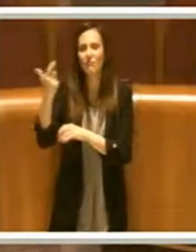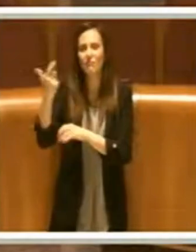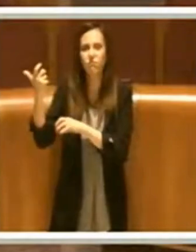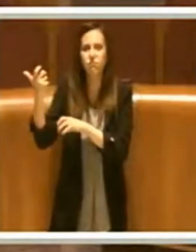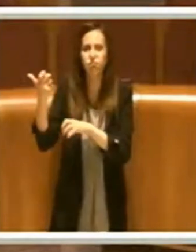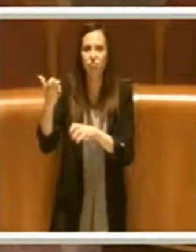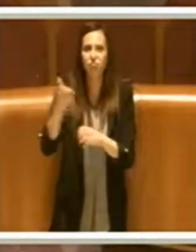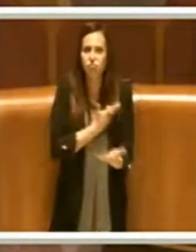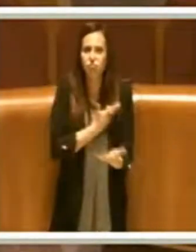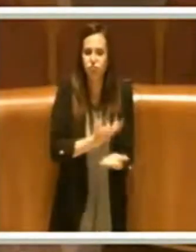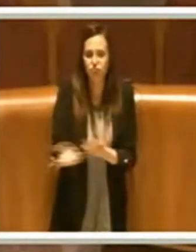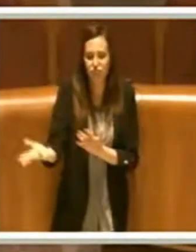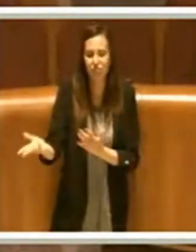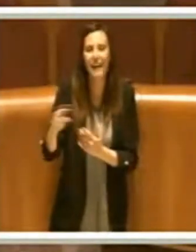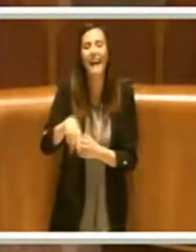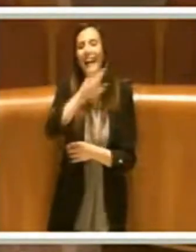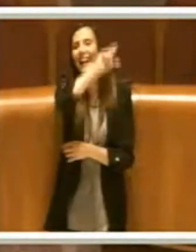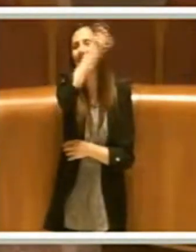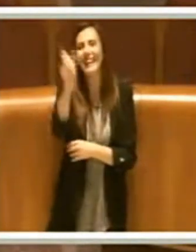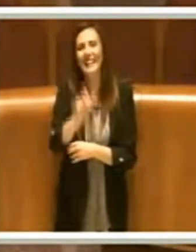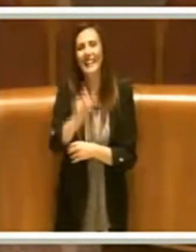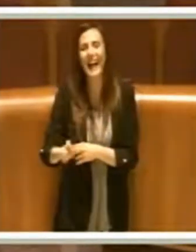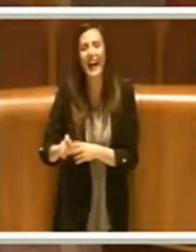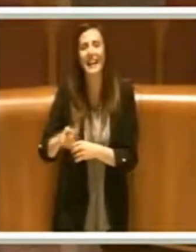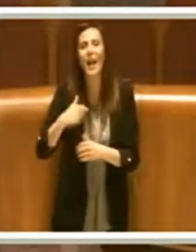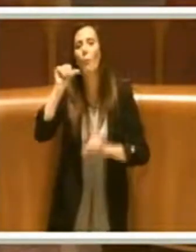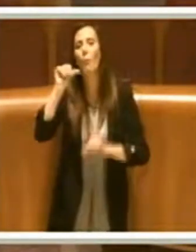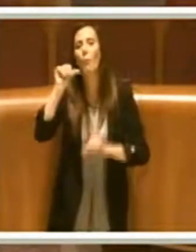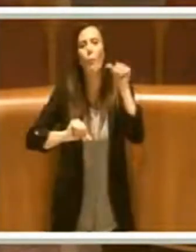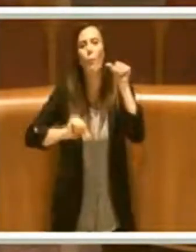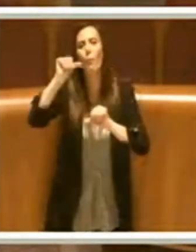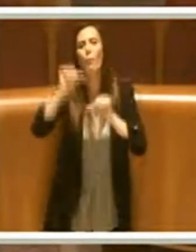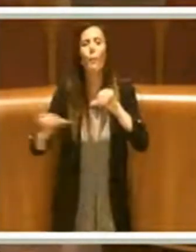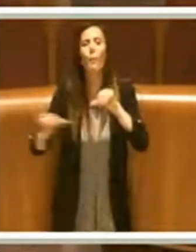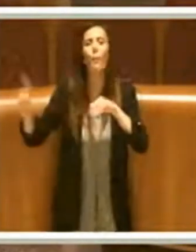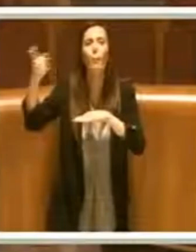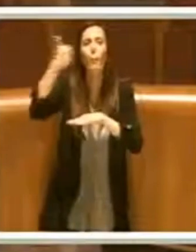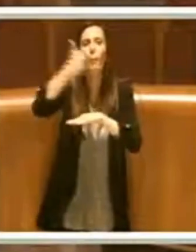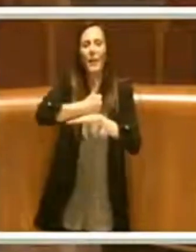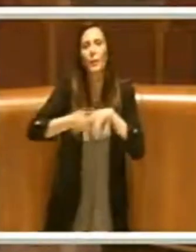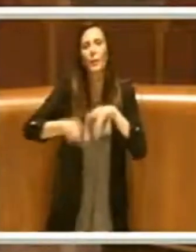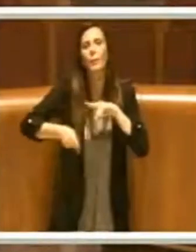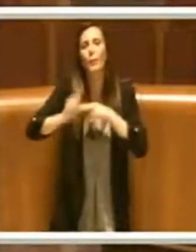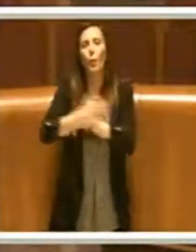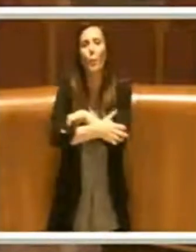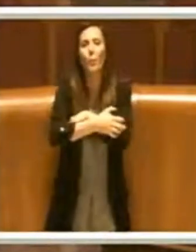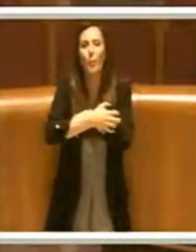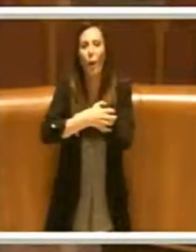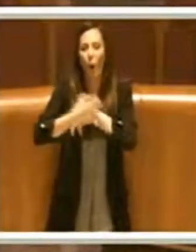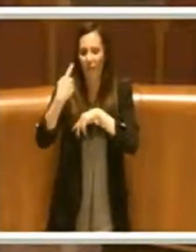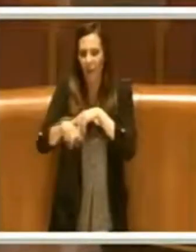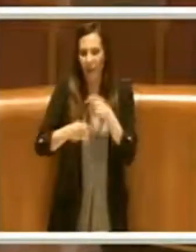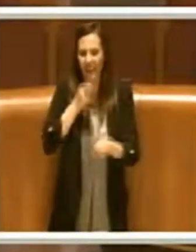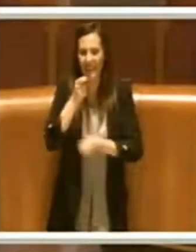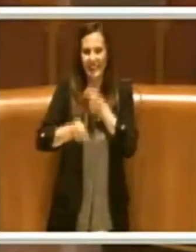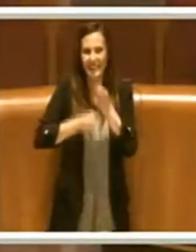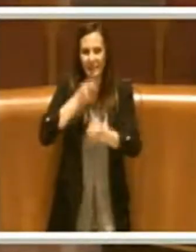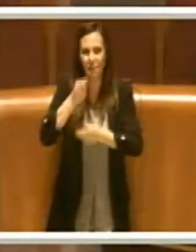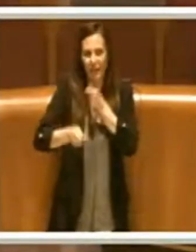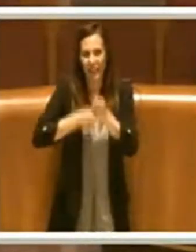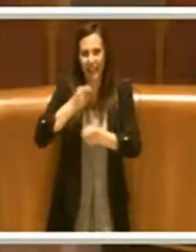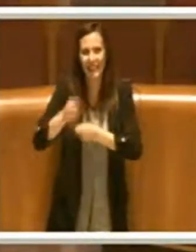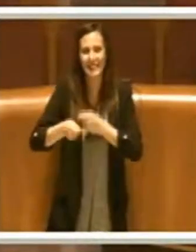pubblica, l'Italia è in prima posizione tra i paesi più poveri d'Europa per spesa sanitaria pro